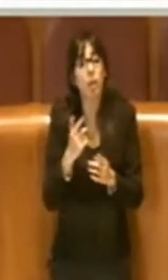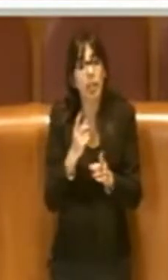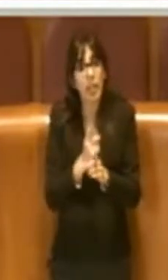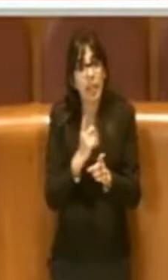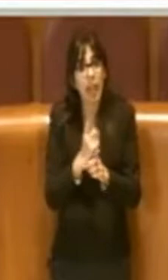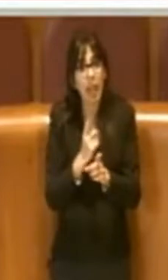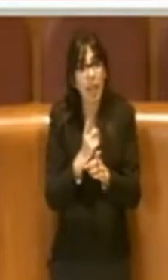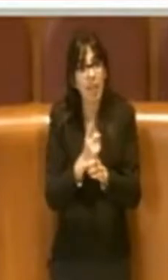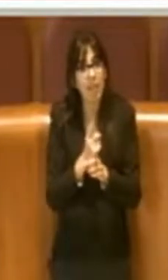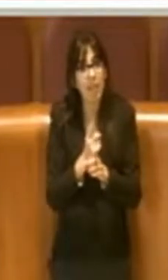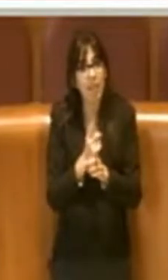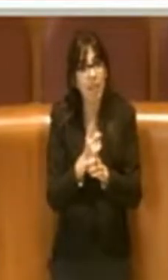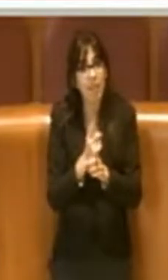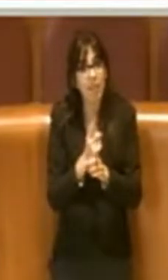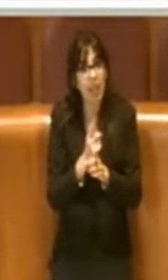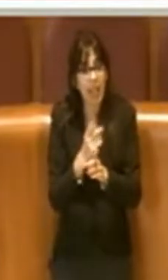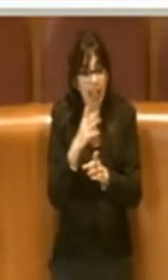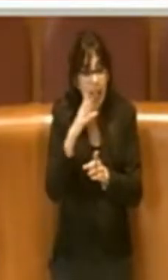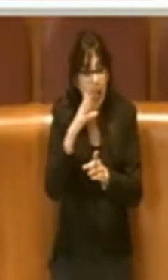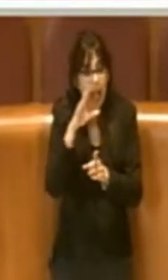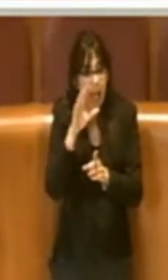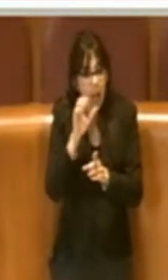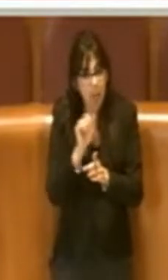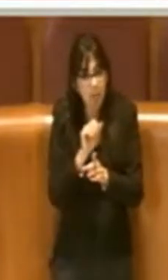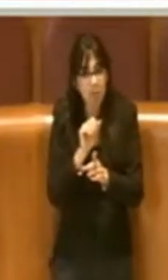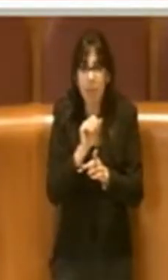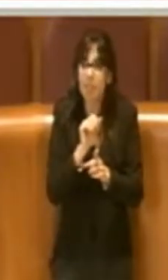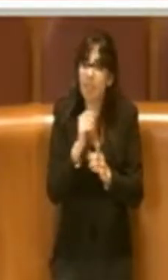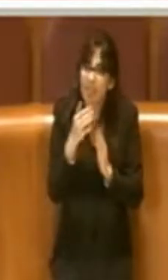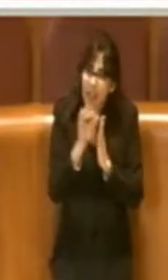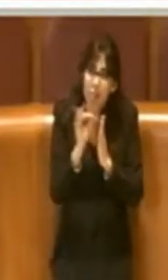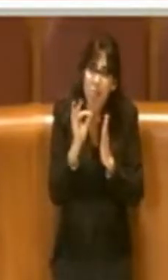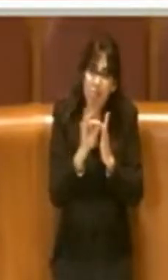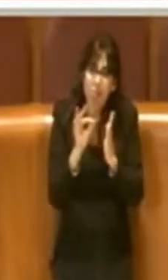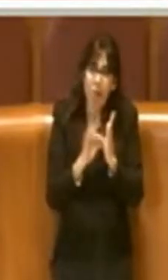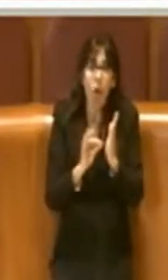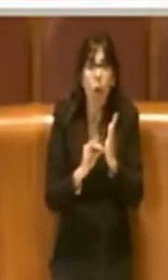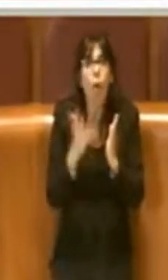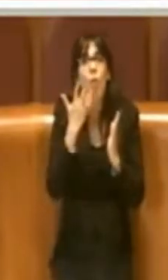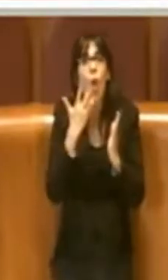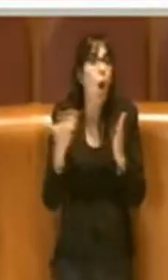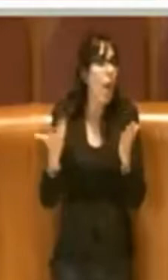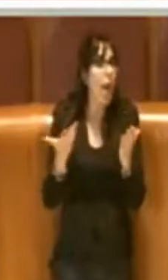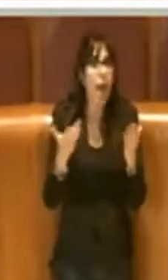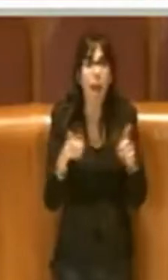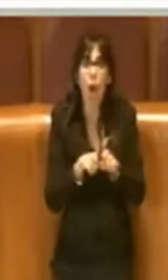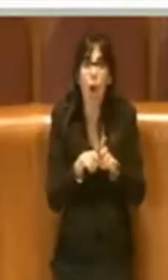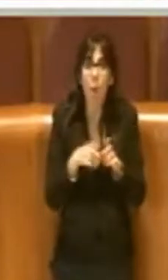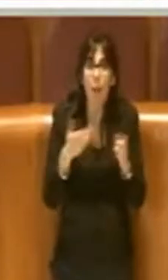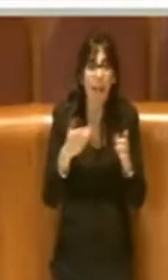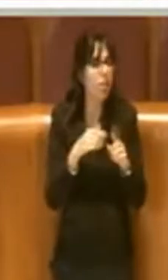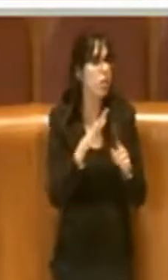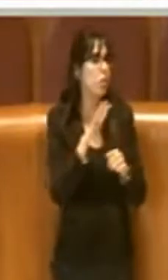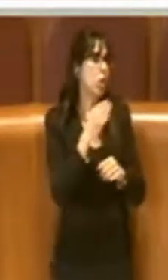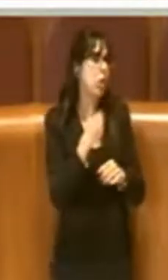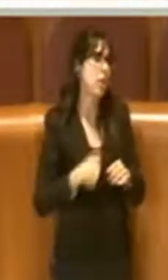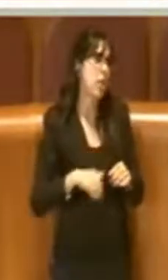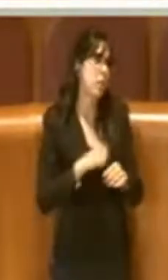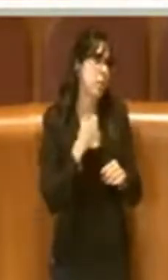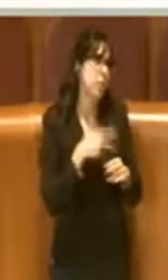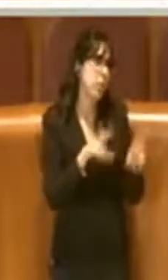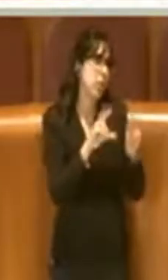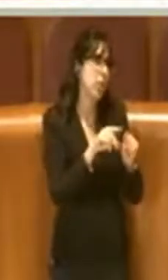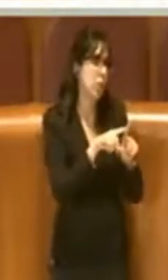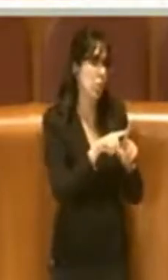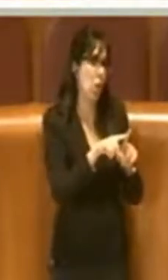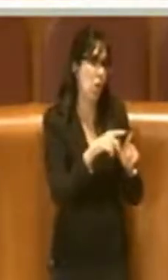che queste linee guida siano solo un inizio. Consigliera, mi spiace interromperla per la seconda volta, però chiedo